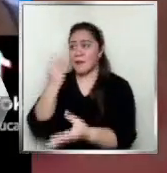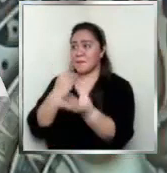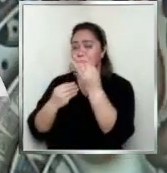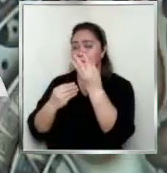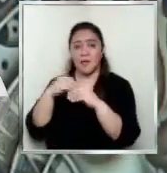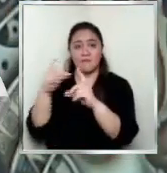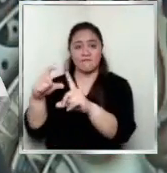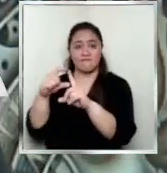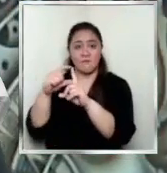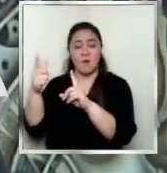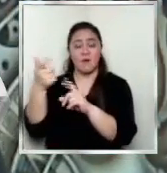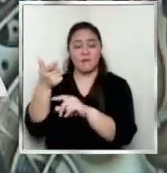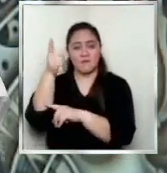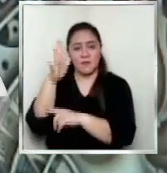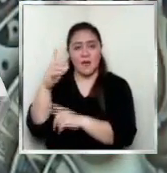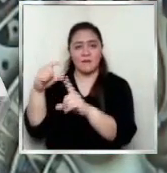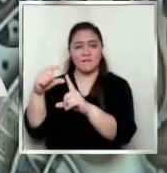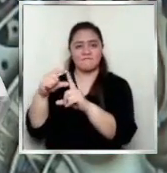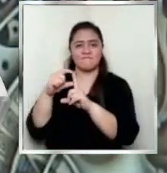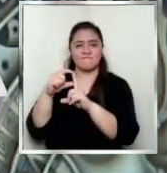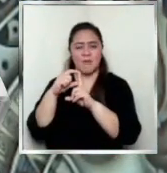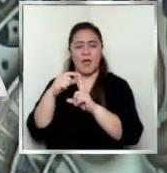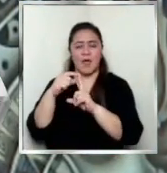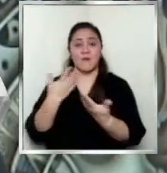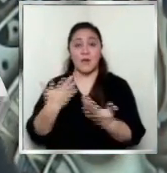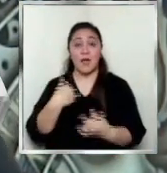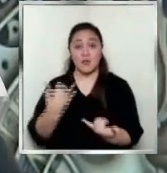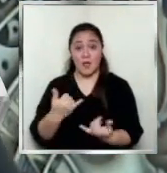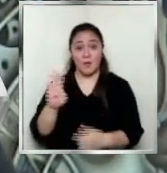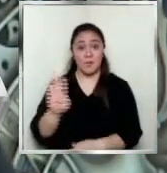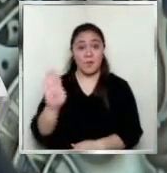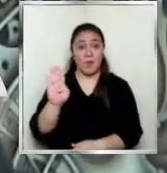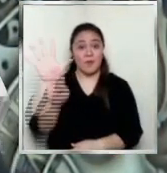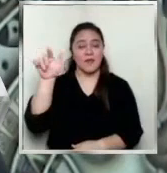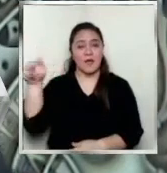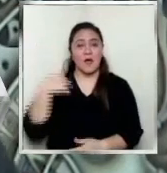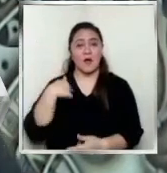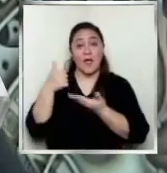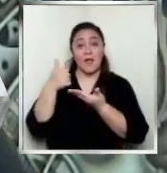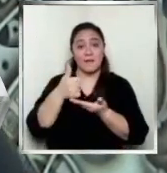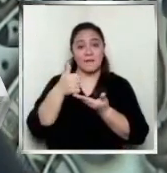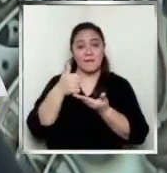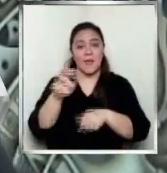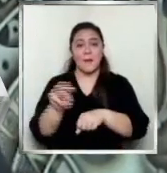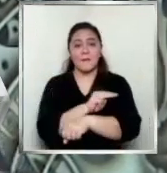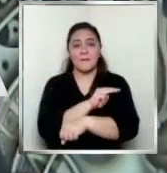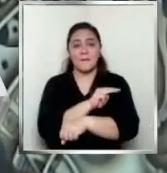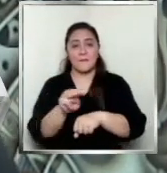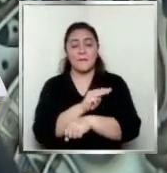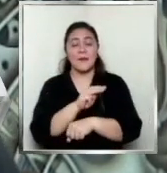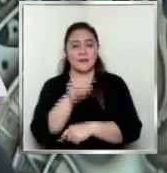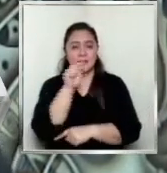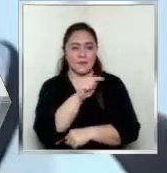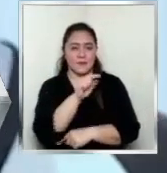Diyos. Nandito po ako ngayon sa bukid noon, and I'll be helping out in the Ministry of the Jesuits here, just the